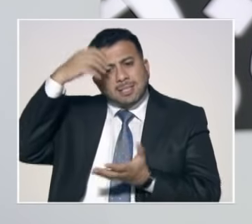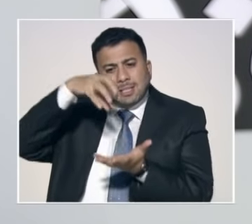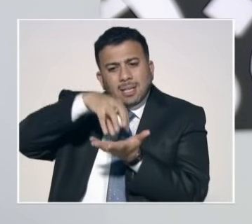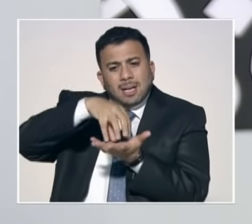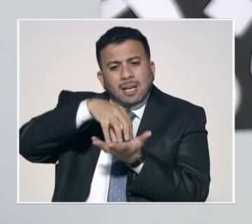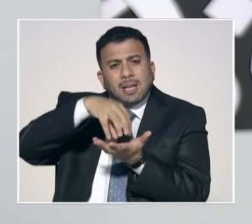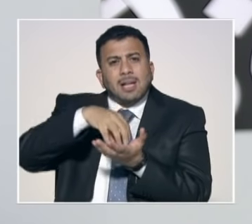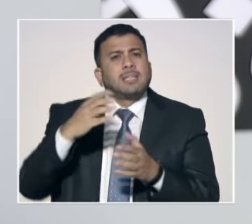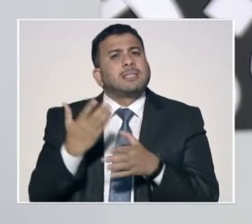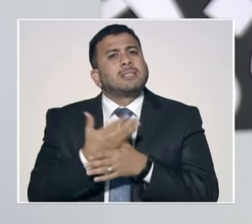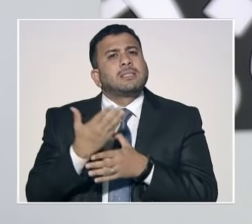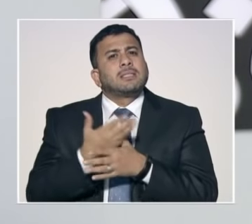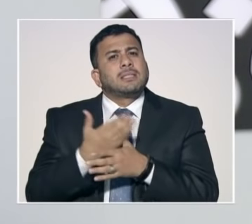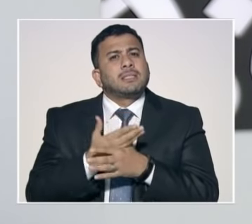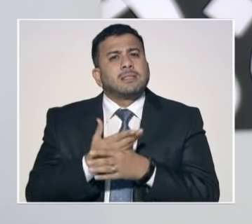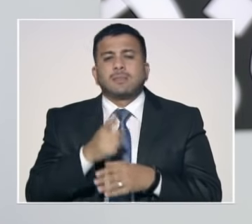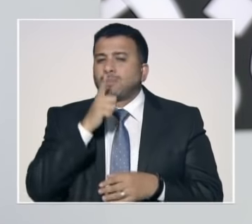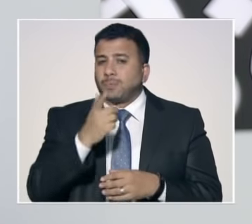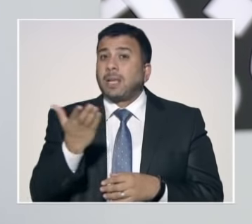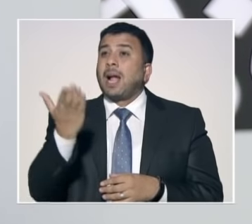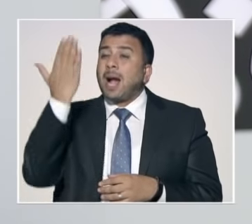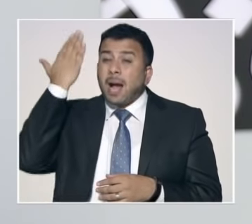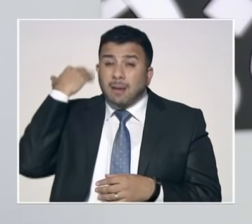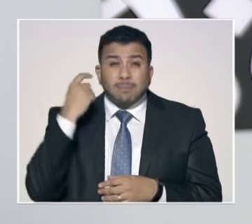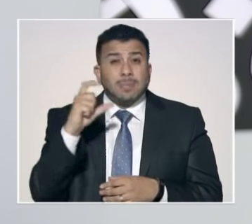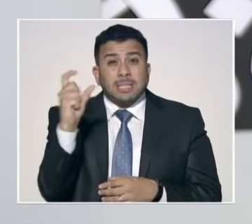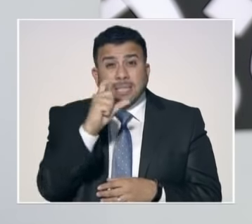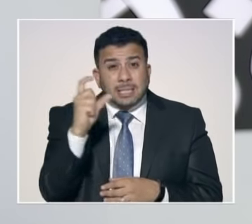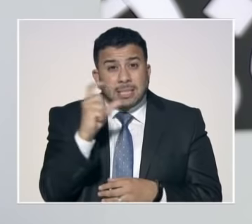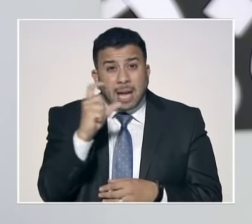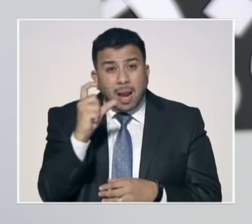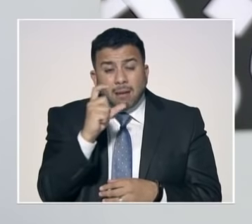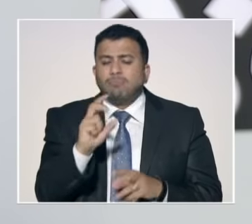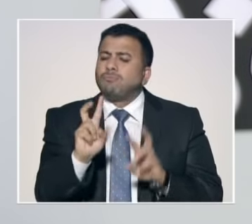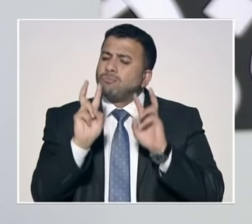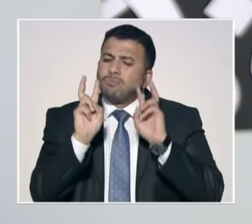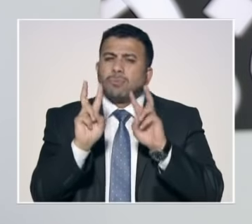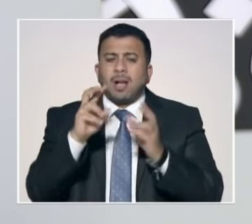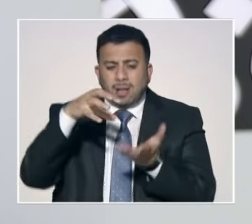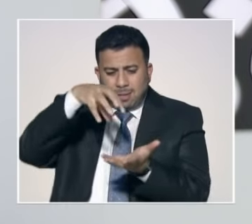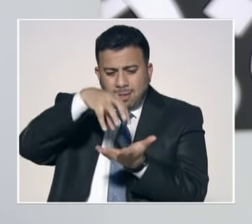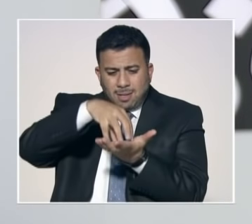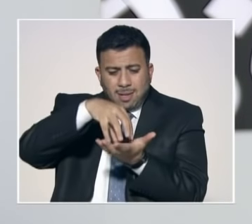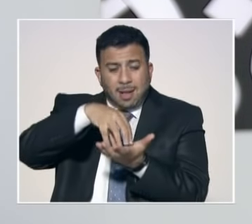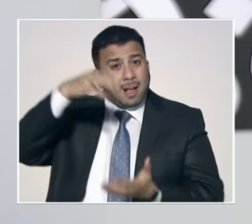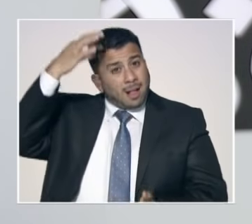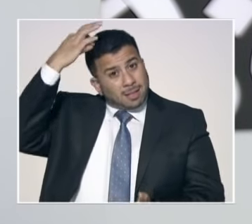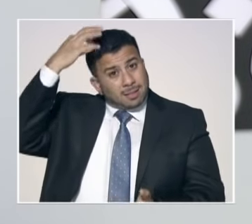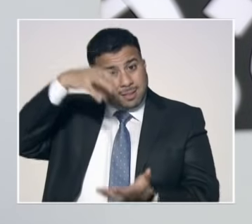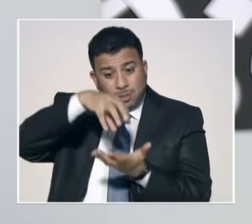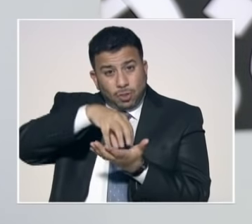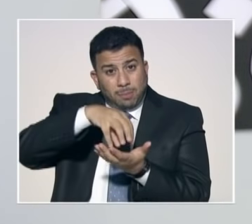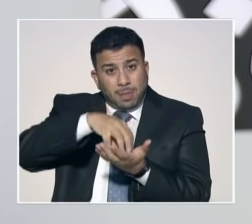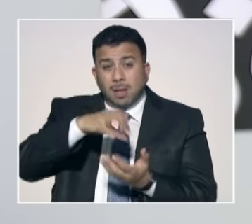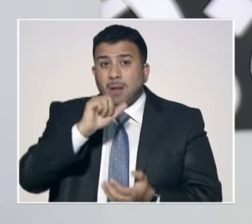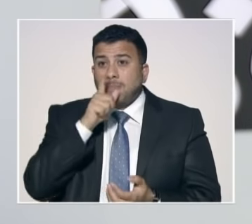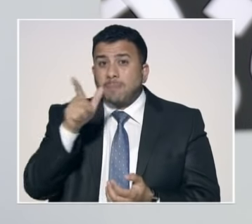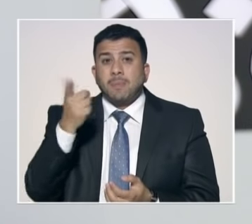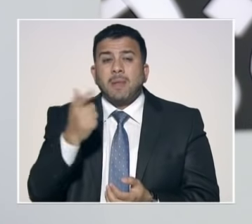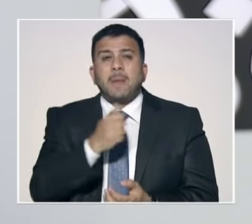قبلة أهل الإسلام منذ قديم الزمان، منذ قديم الزمان، ولذلك الكعبة كما قال تعالى جعل الله الكعبة